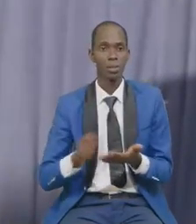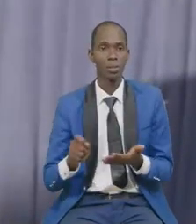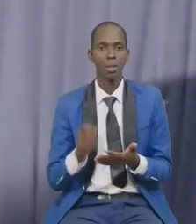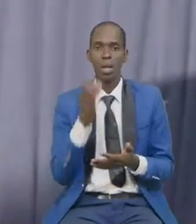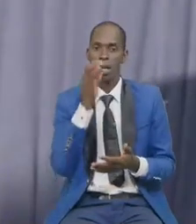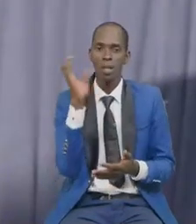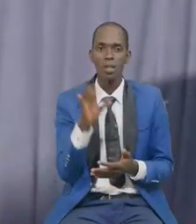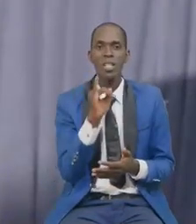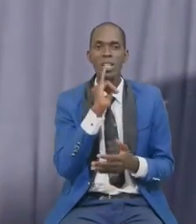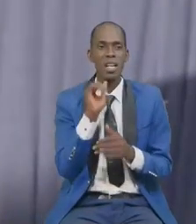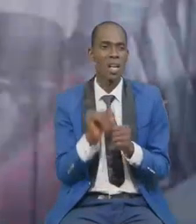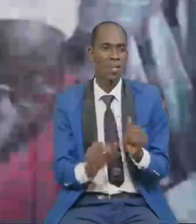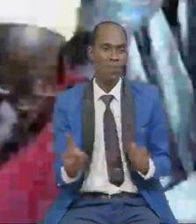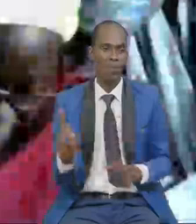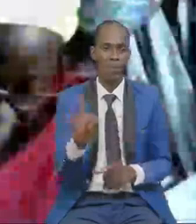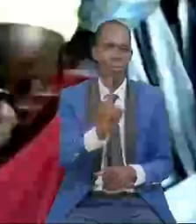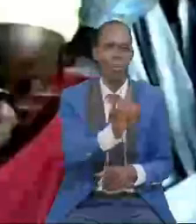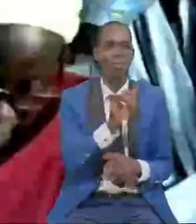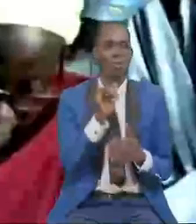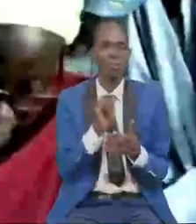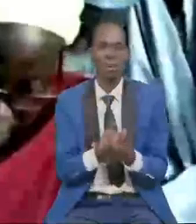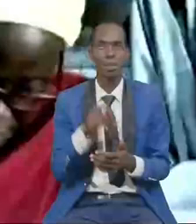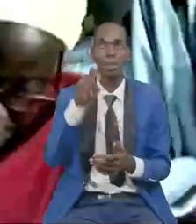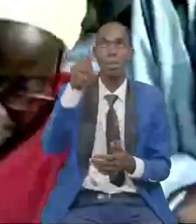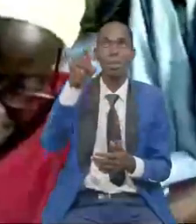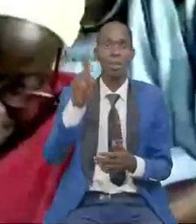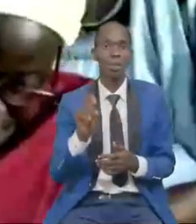quiconque est pendu au bois.